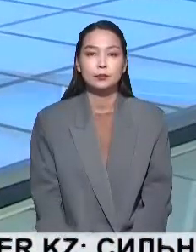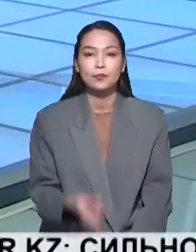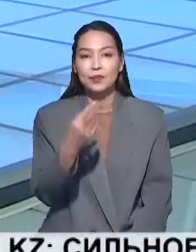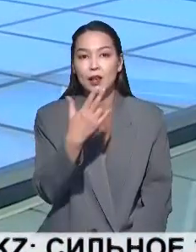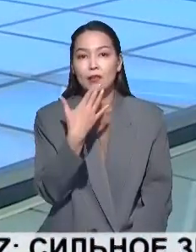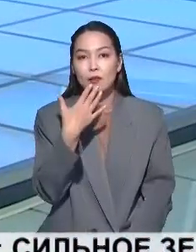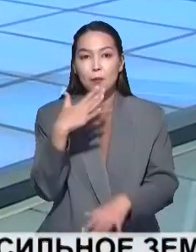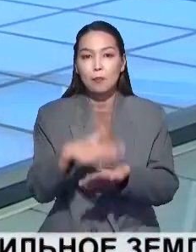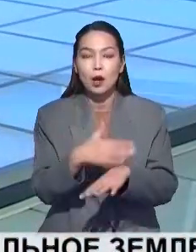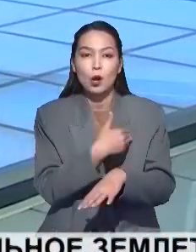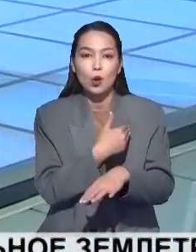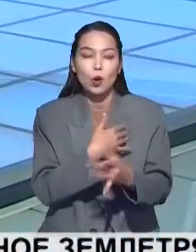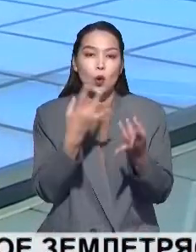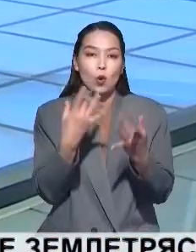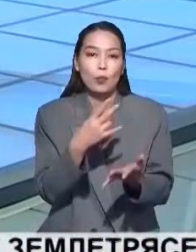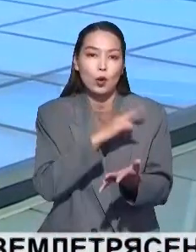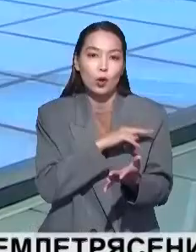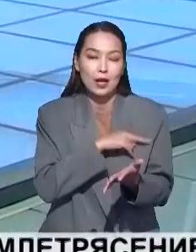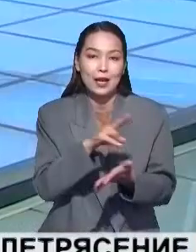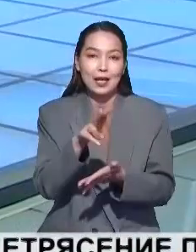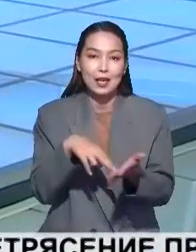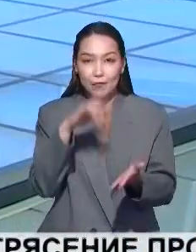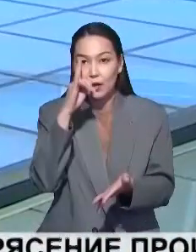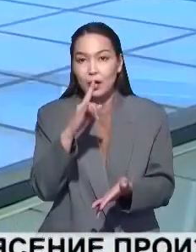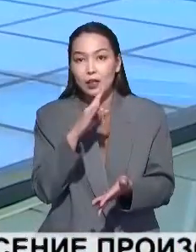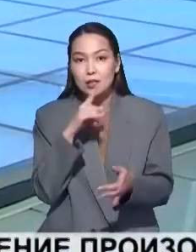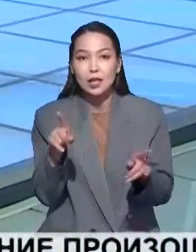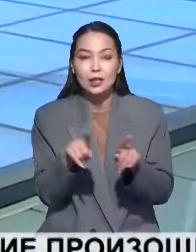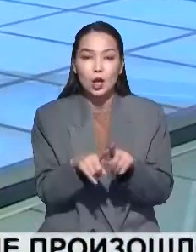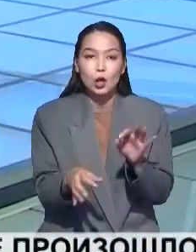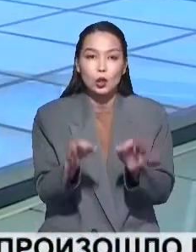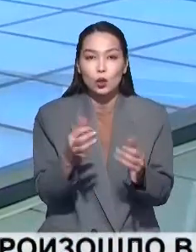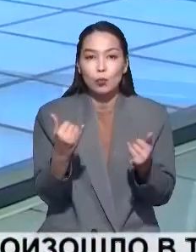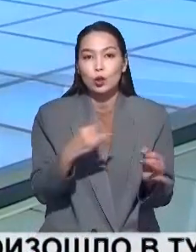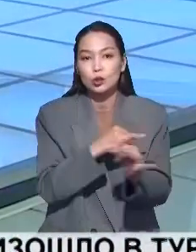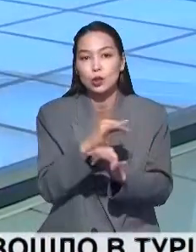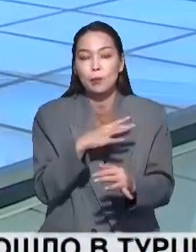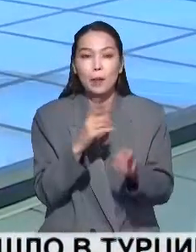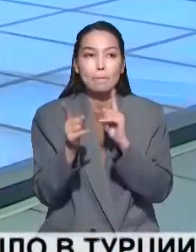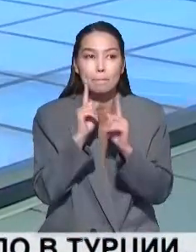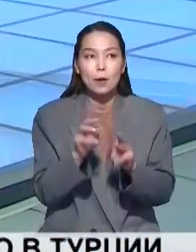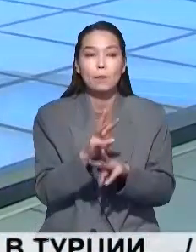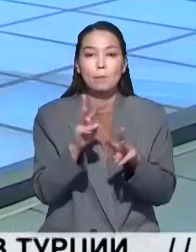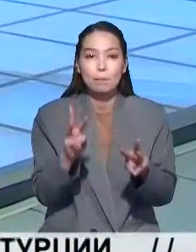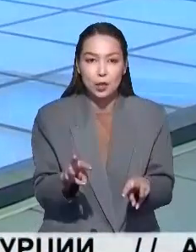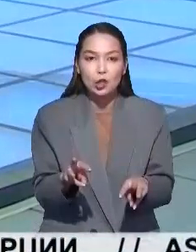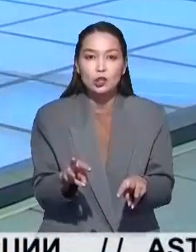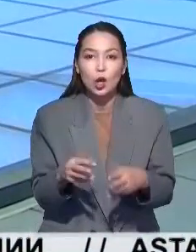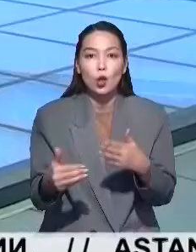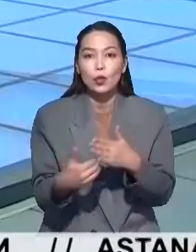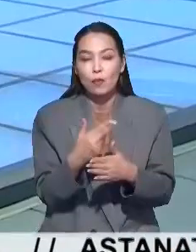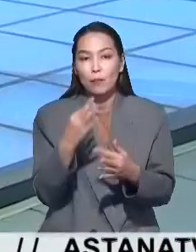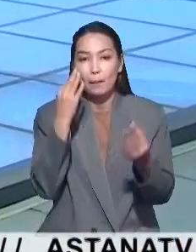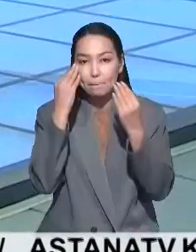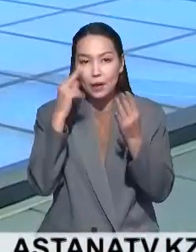Для иностранных банков хотят упростить процедуру регистрации в Казахстане. Такие нормы сегодня обсуждали на пленарном заседании Мажилиса. Новшества, по